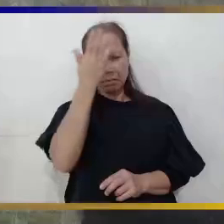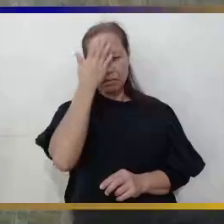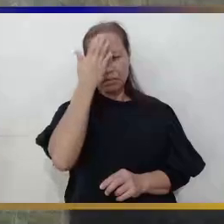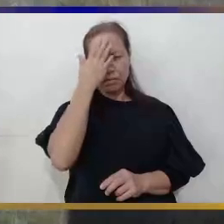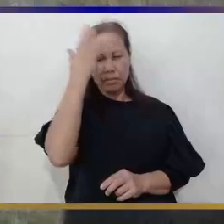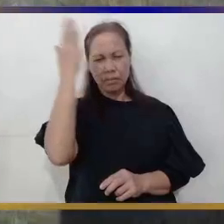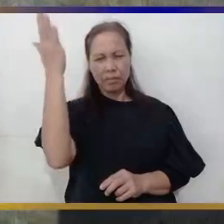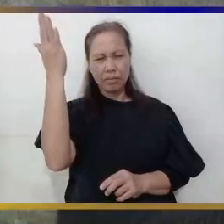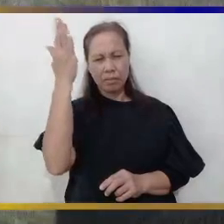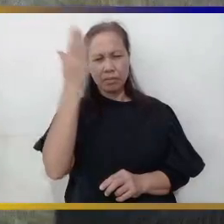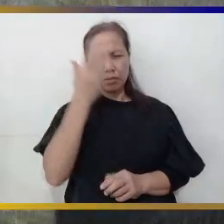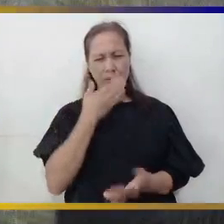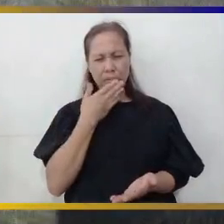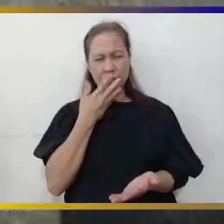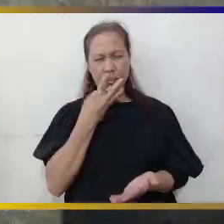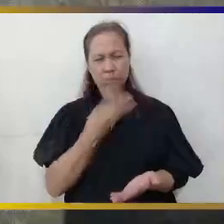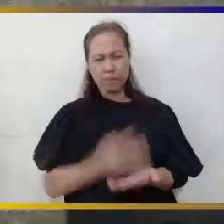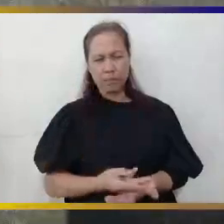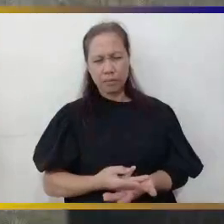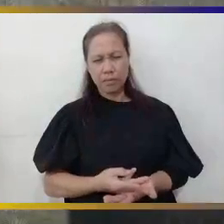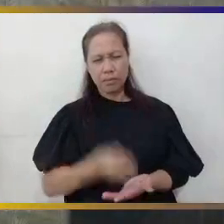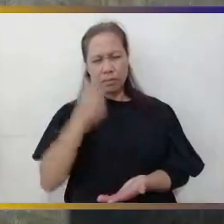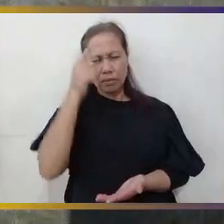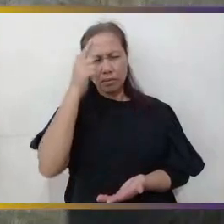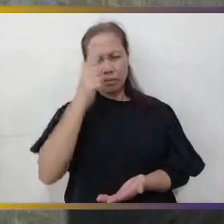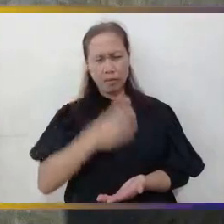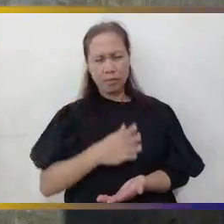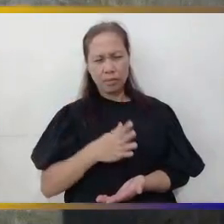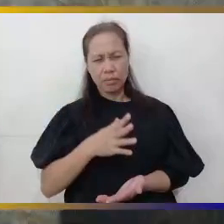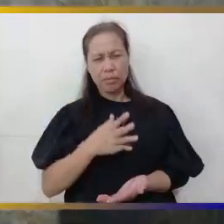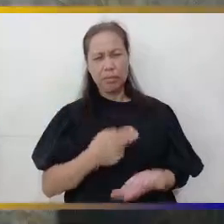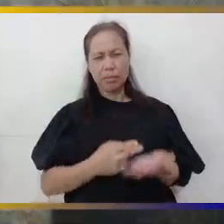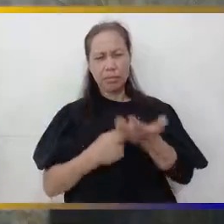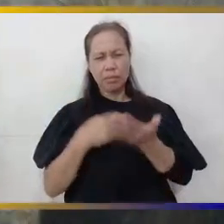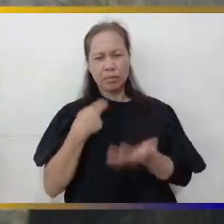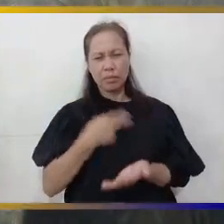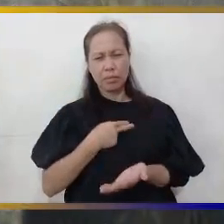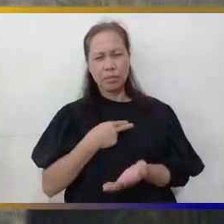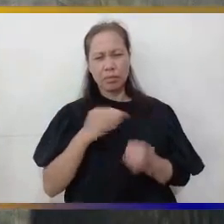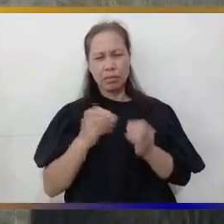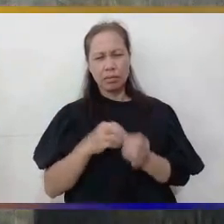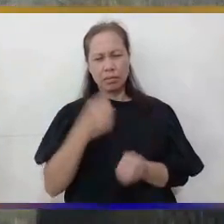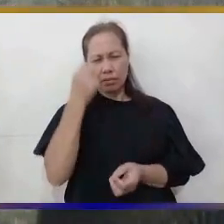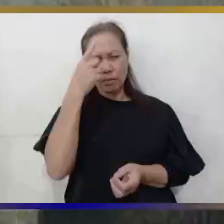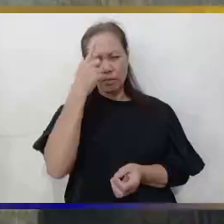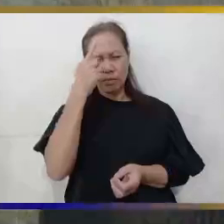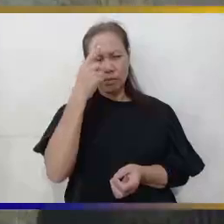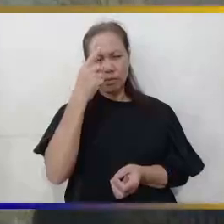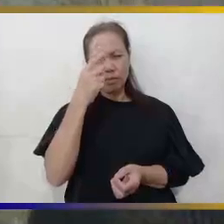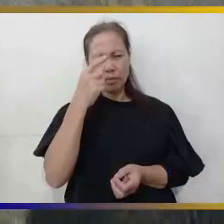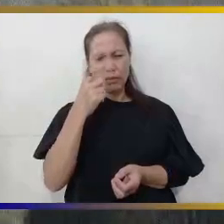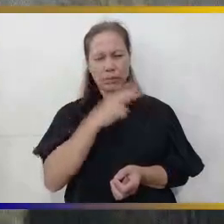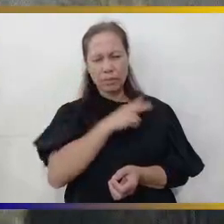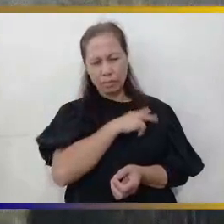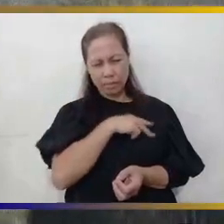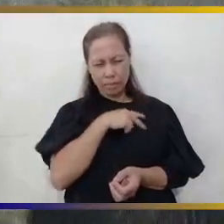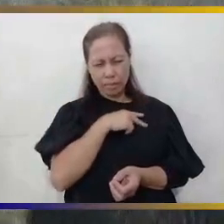inyo ay hindi po maayos o diyos bigyan niyo po ng pang-unawang bawat isa sa mga susunod pa po naming gawain